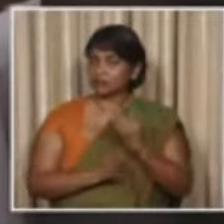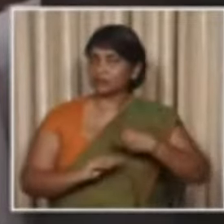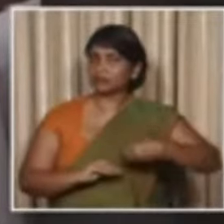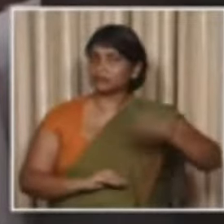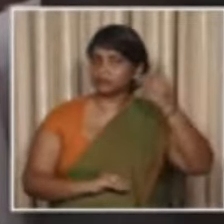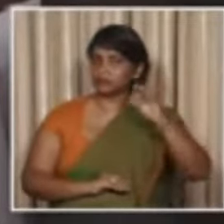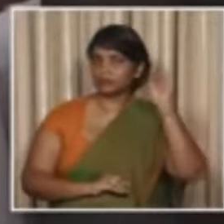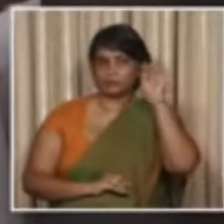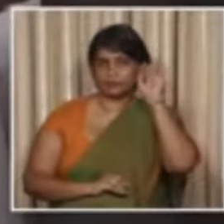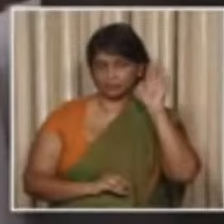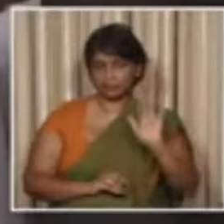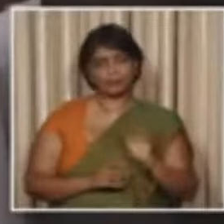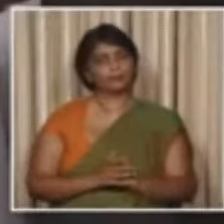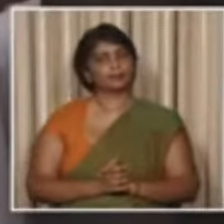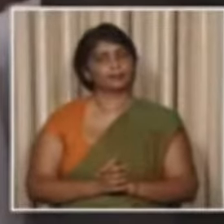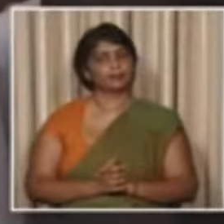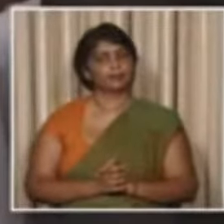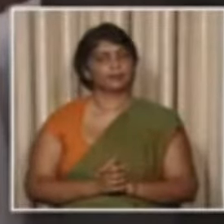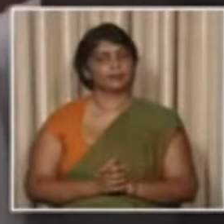ඇති බව වාර්තා වෙනවා.